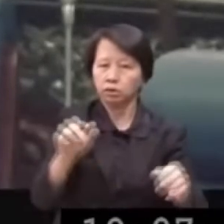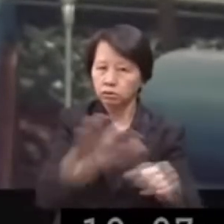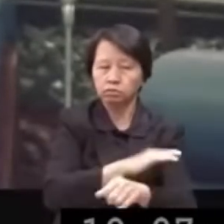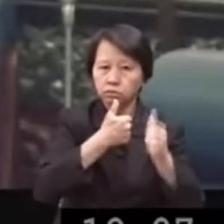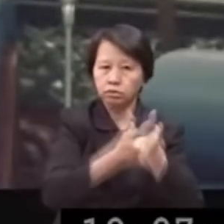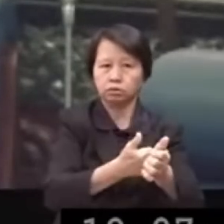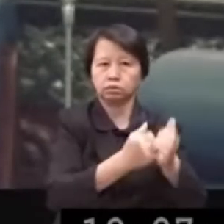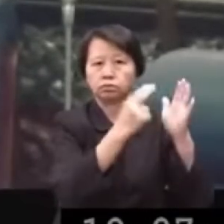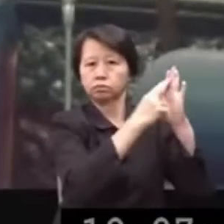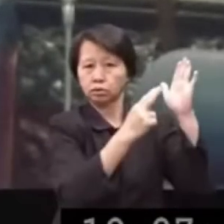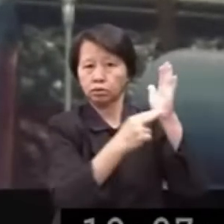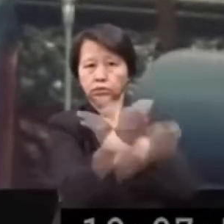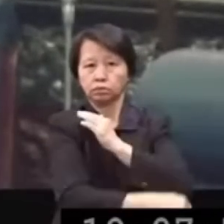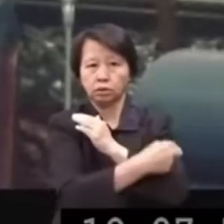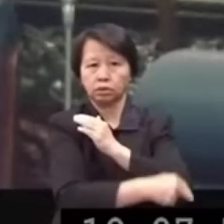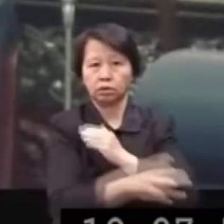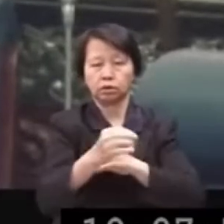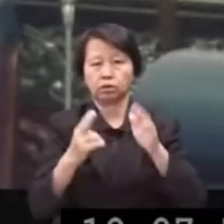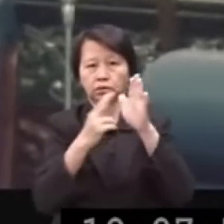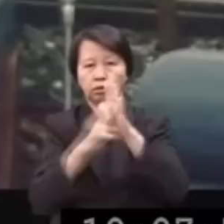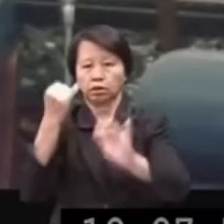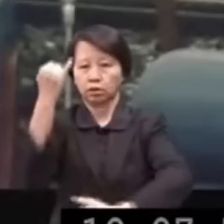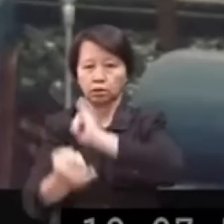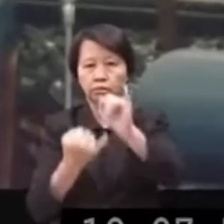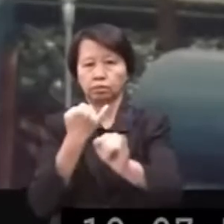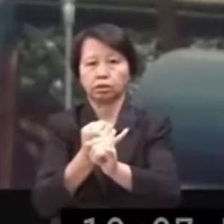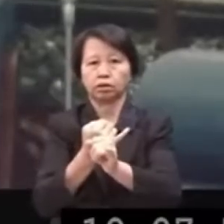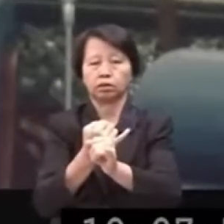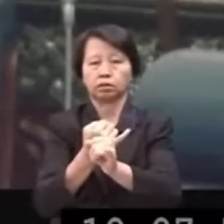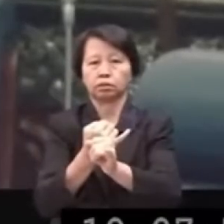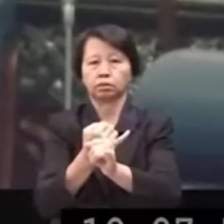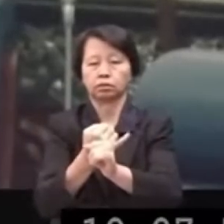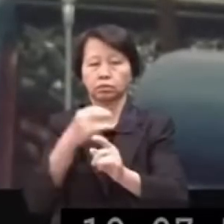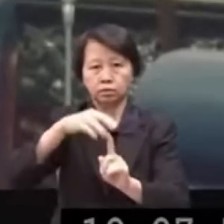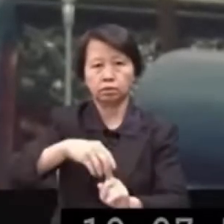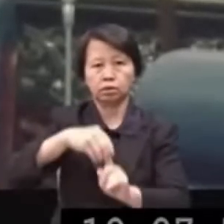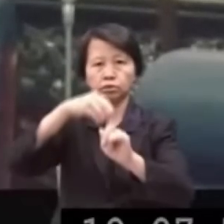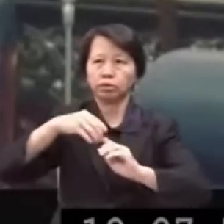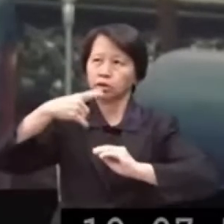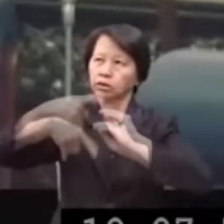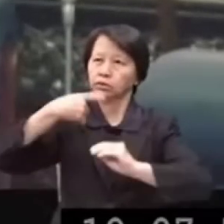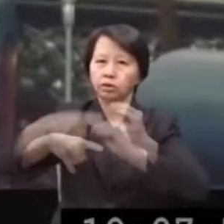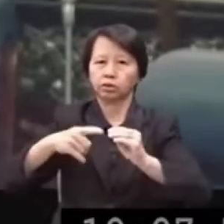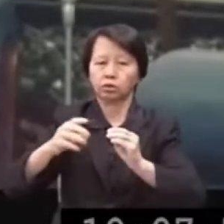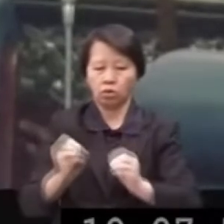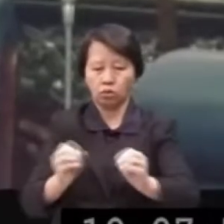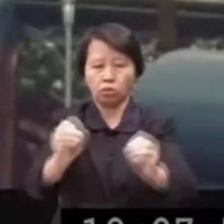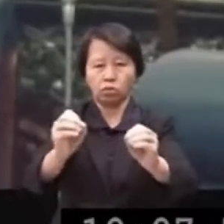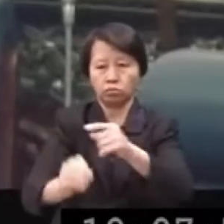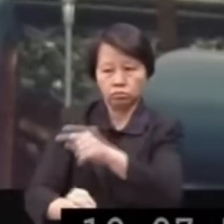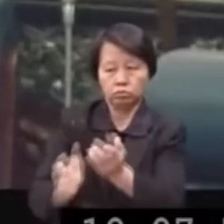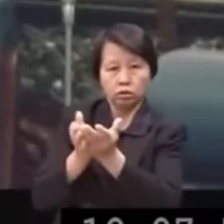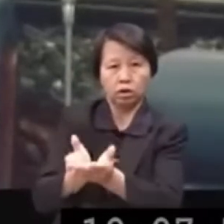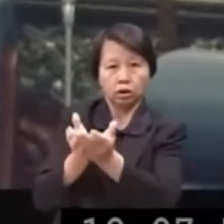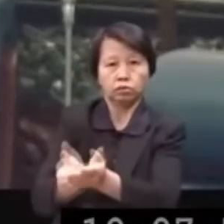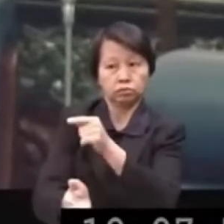perundangan negara dan perundangan antar bangsa yang sudah ada terutamanya berhubung dengan pengoperasian kapal